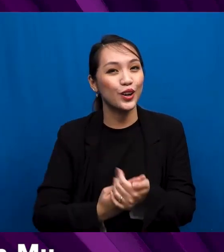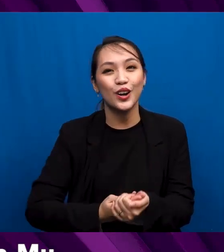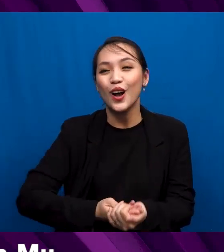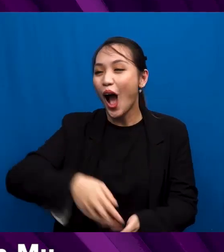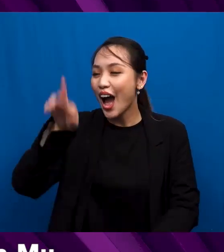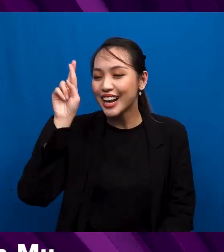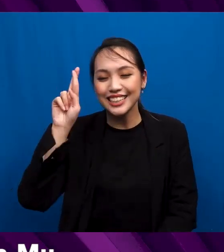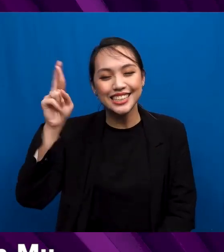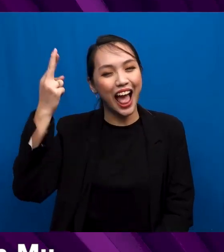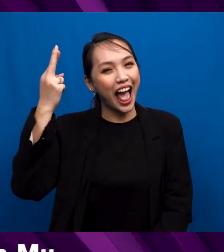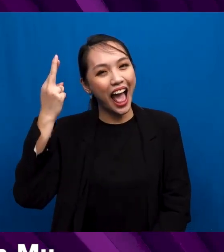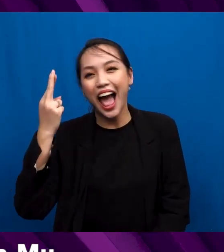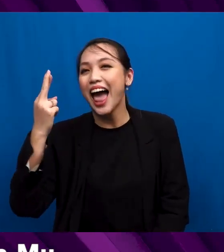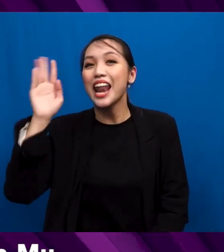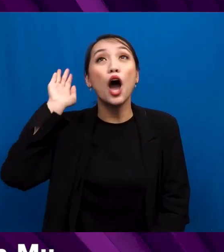seluruh